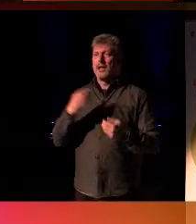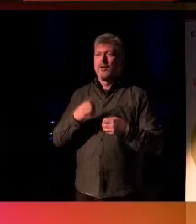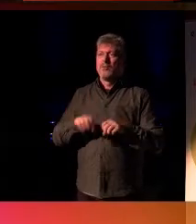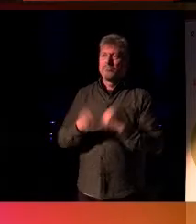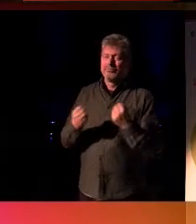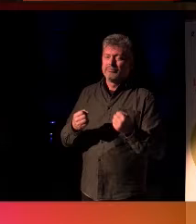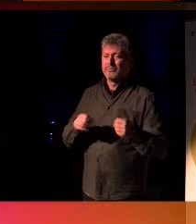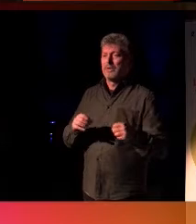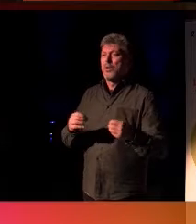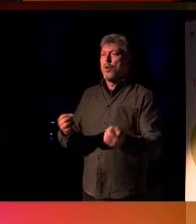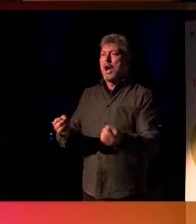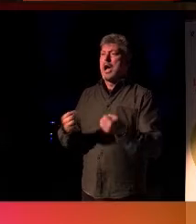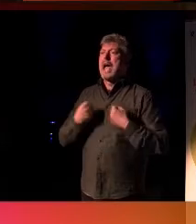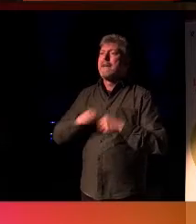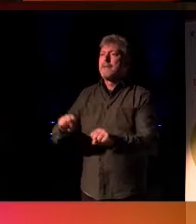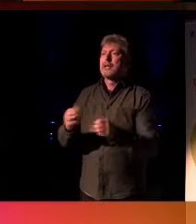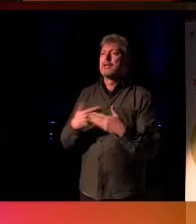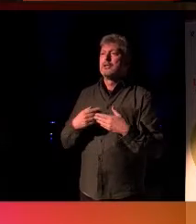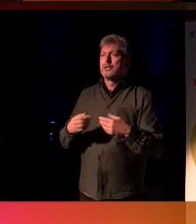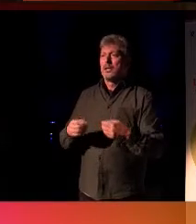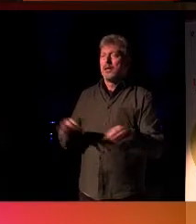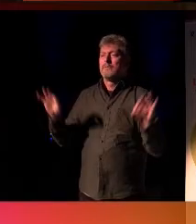effekt av legemidler, psykisk helse.